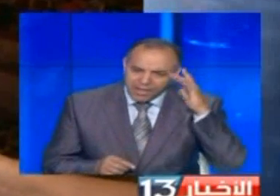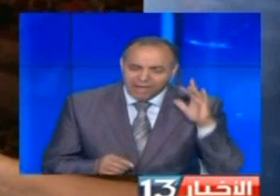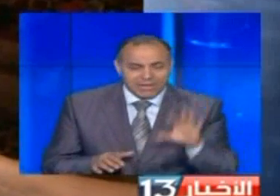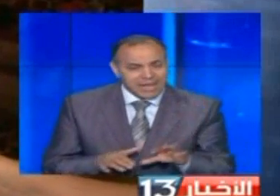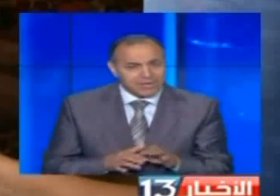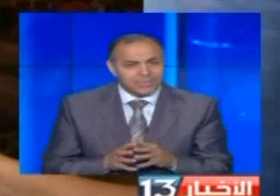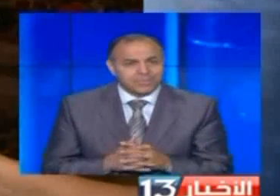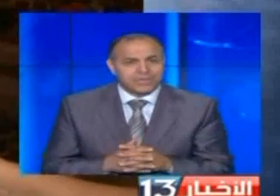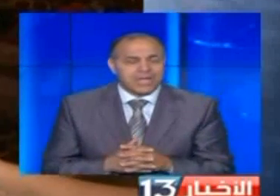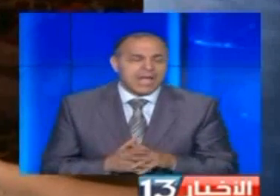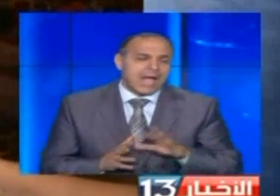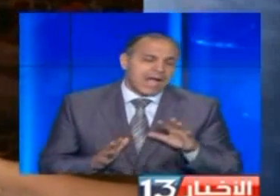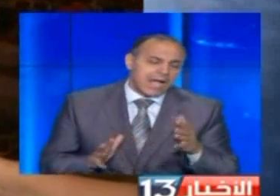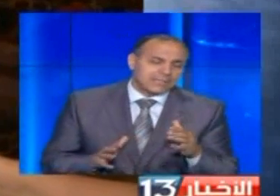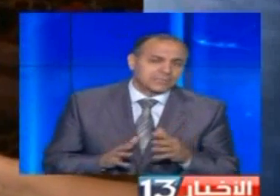بالمهرجانات حسب يعني